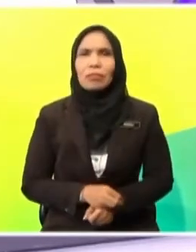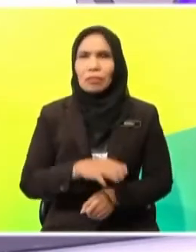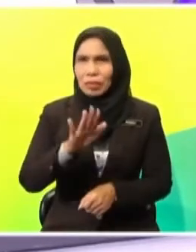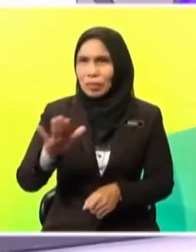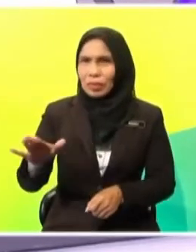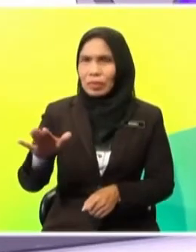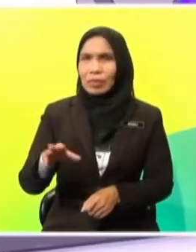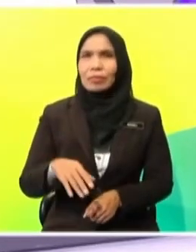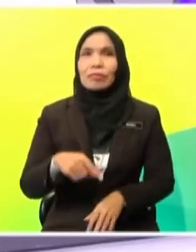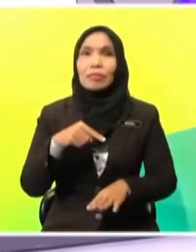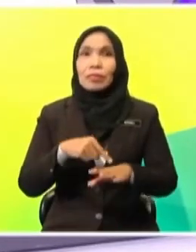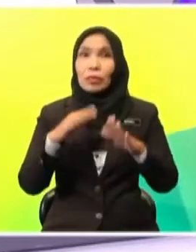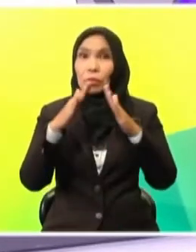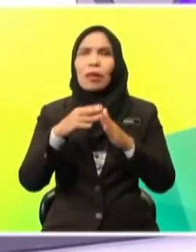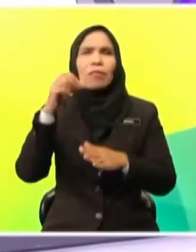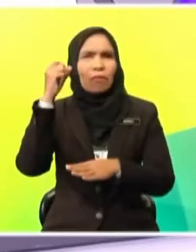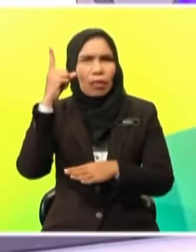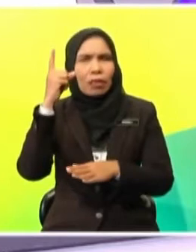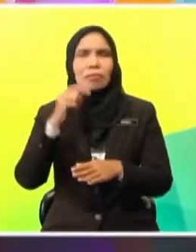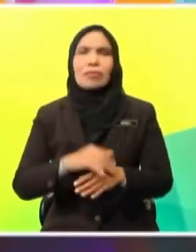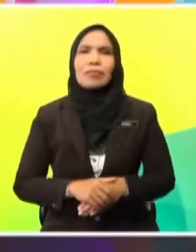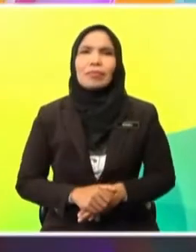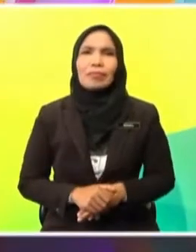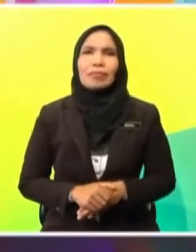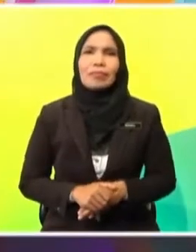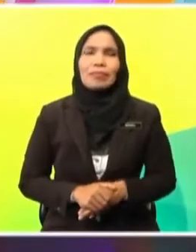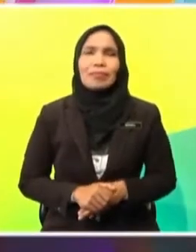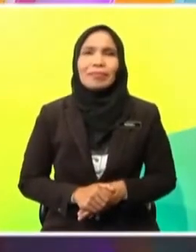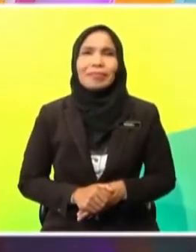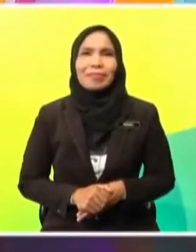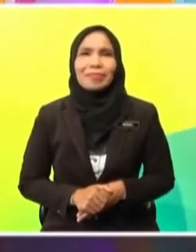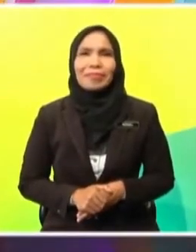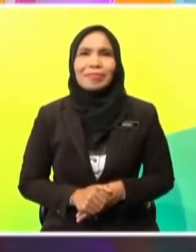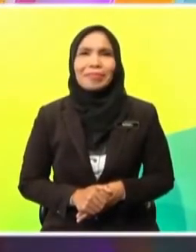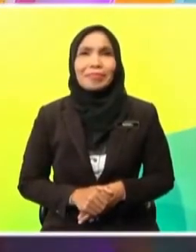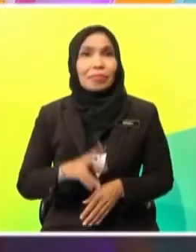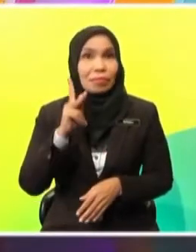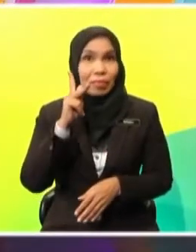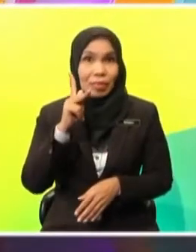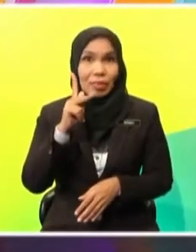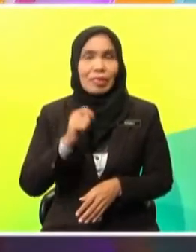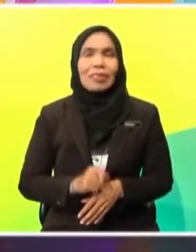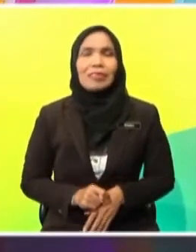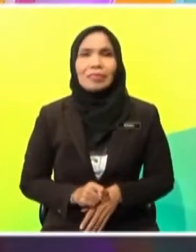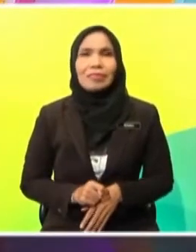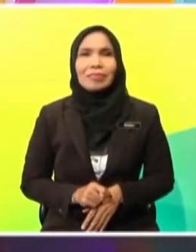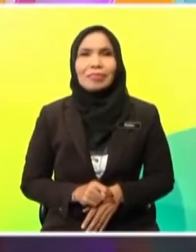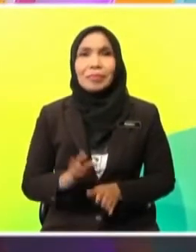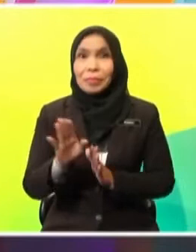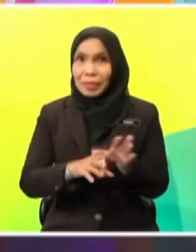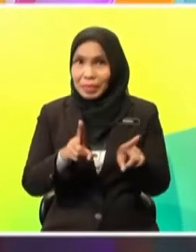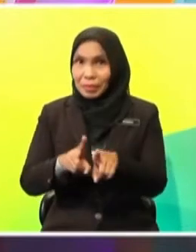apa yang kita belajar tadi alamak kayu yang diuji ke video dan bersama anak-anak leduma boleh mencoba